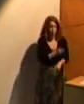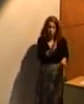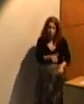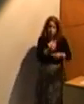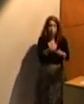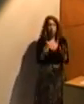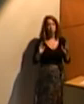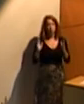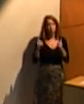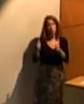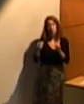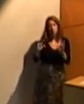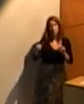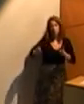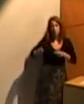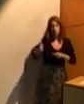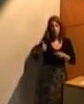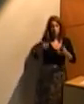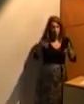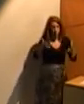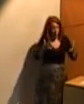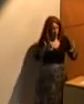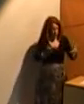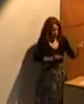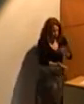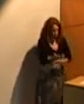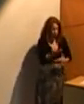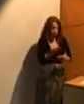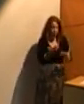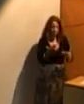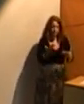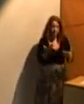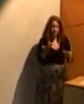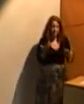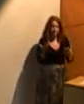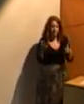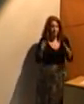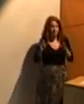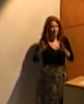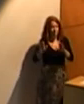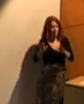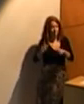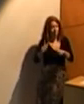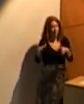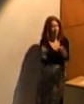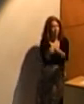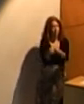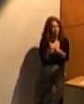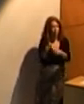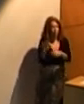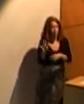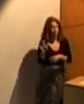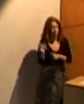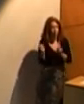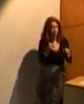bien parce que là il a reçu quelque chose maintenant est-ce à ne pas confondre avec le feu les abbés tiens moi je vais faire comme lui je vais très bien